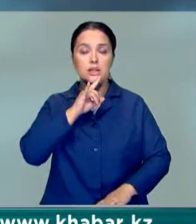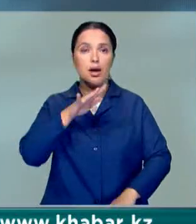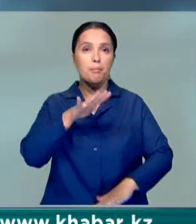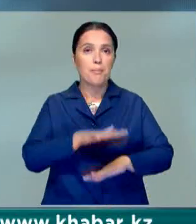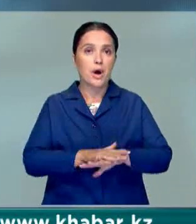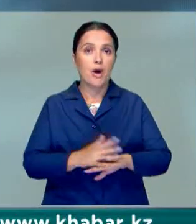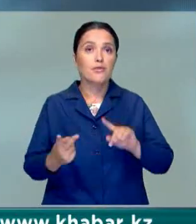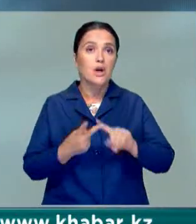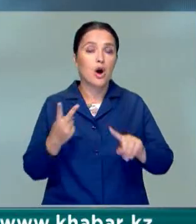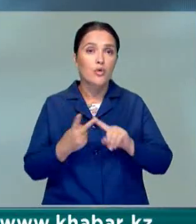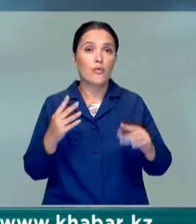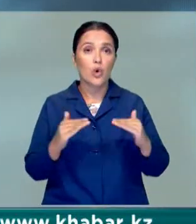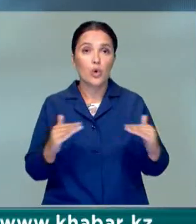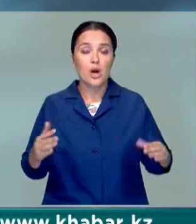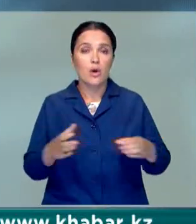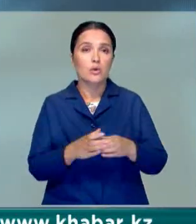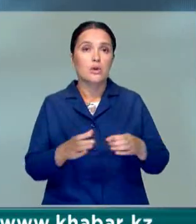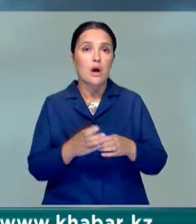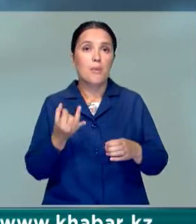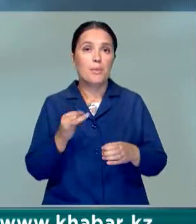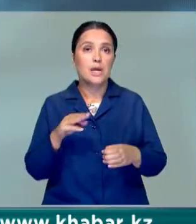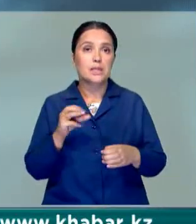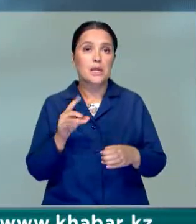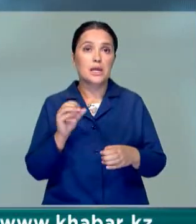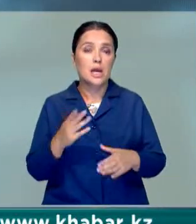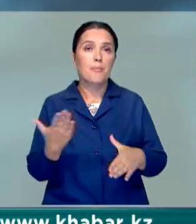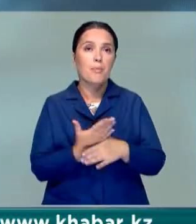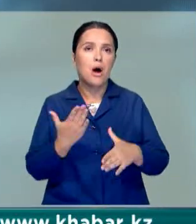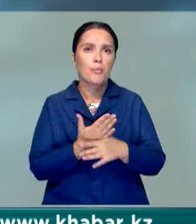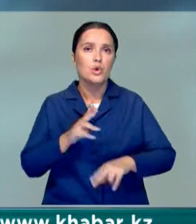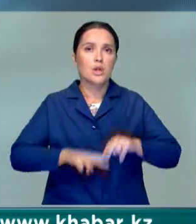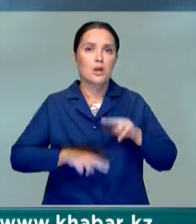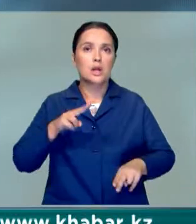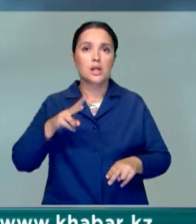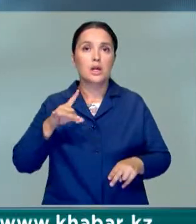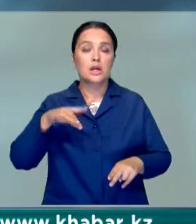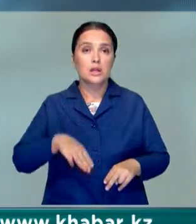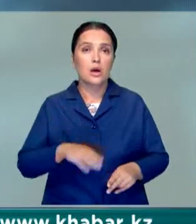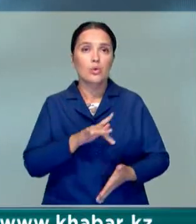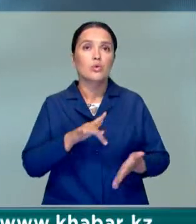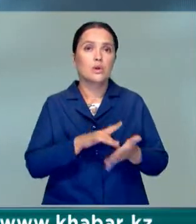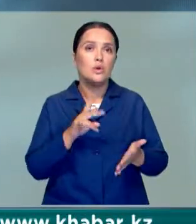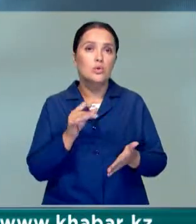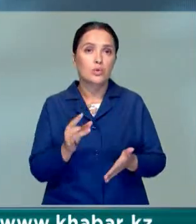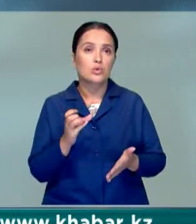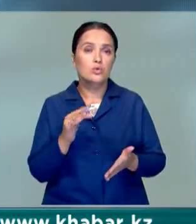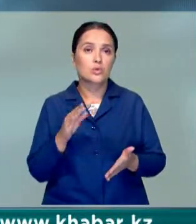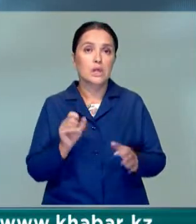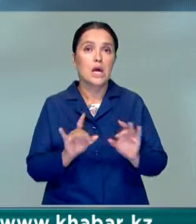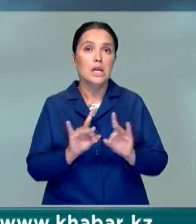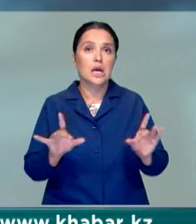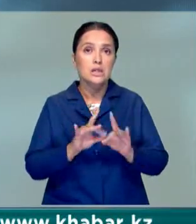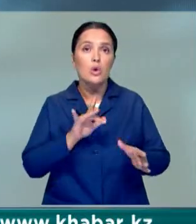Казахстанские банки второго уровня и холдинг «Байтерек» помогут достроить ЛРТ в Нур-Султане. Об этом сегодня рассказал аким